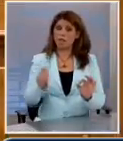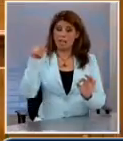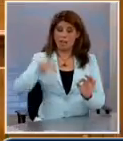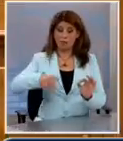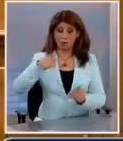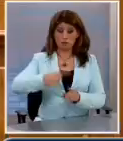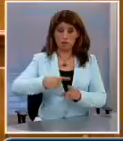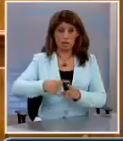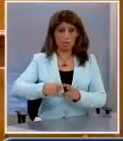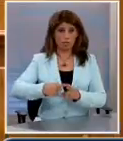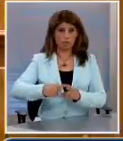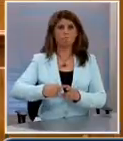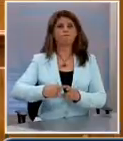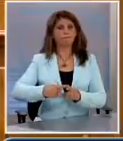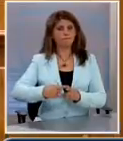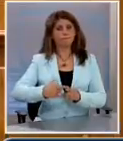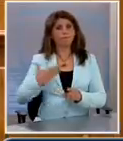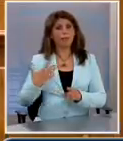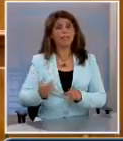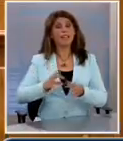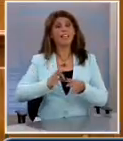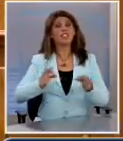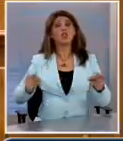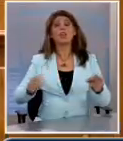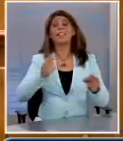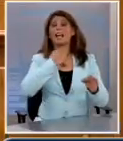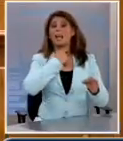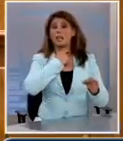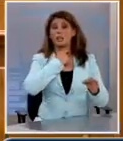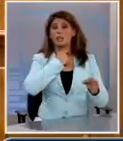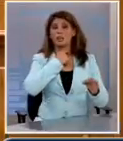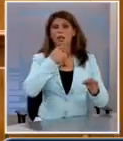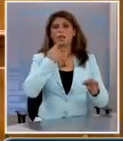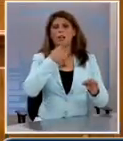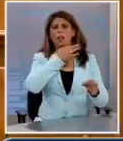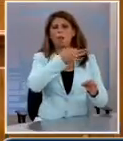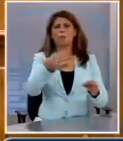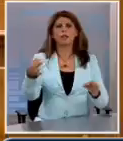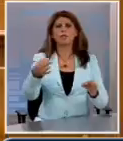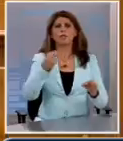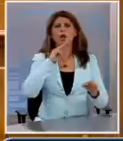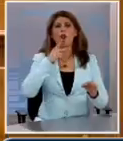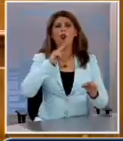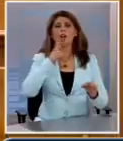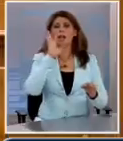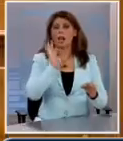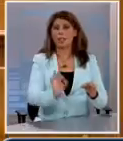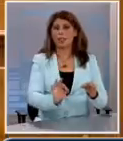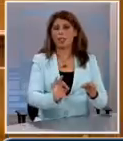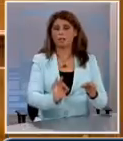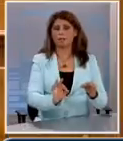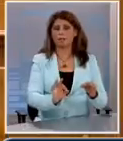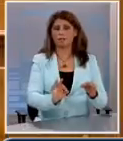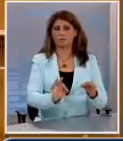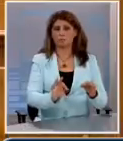χώρα είναι πλέον ιστορική ανάγκη να μιλήσουμε τη γλώσσα της αλήθειας». Προσέξτε